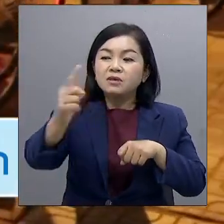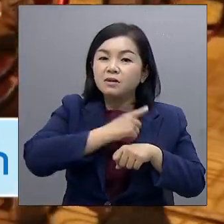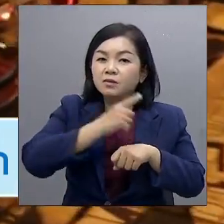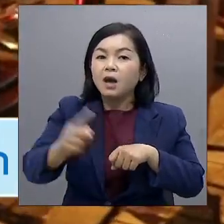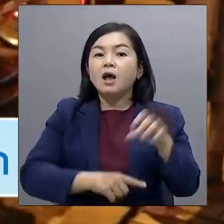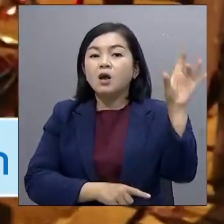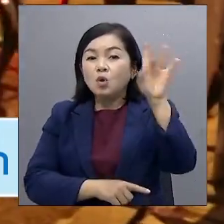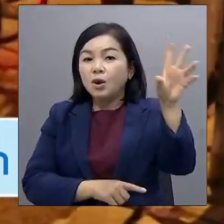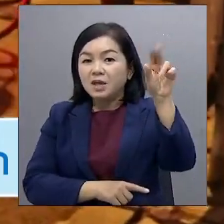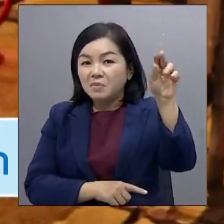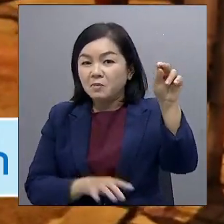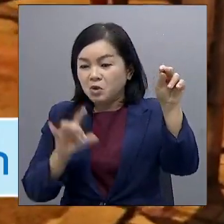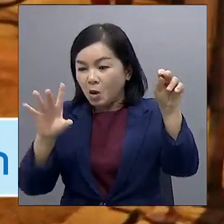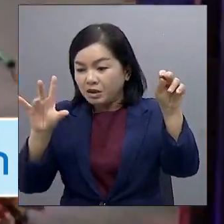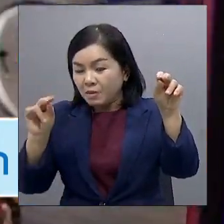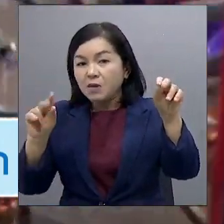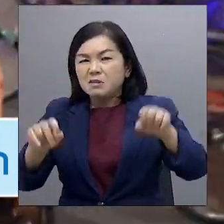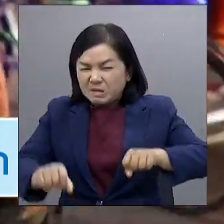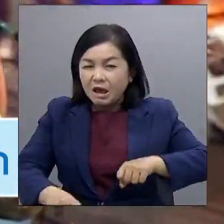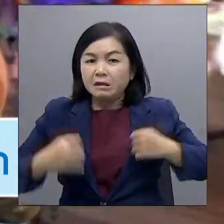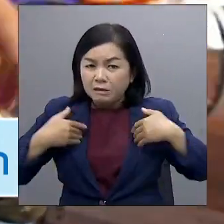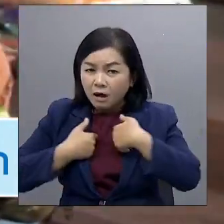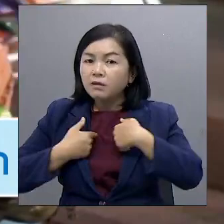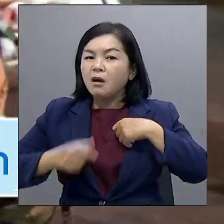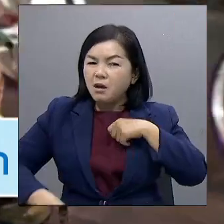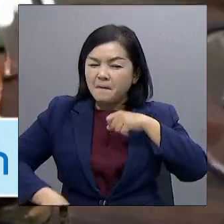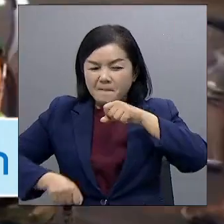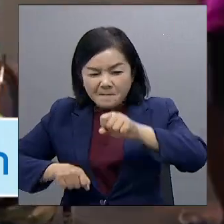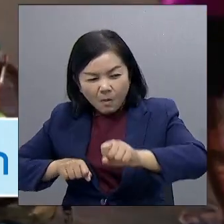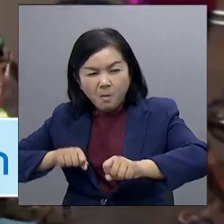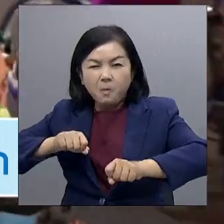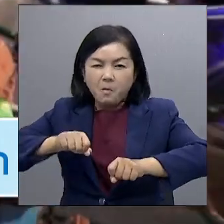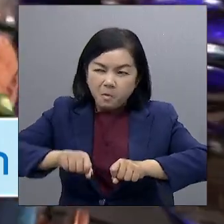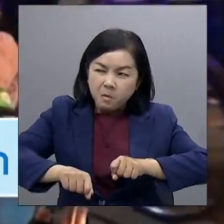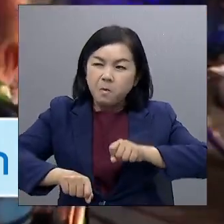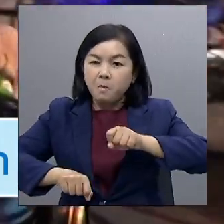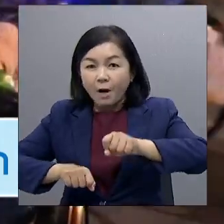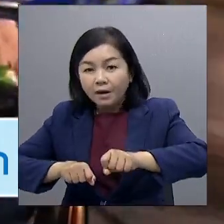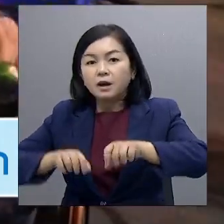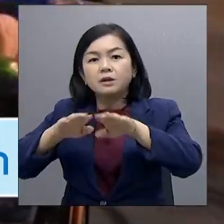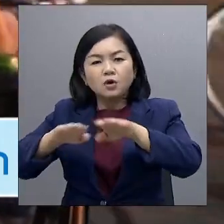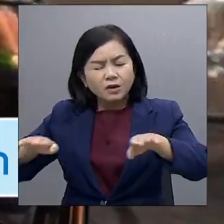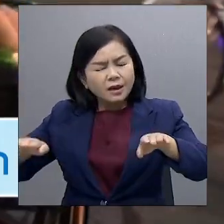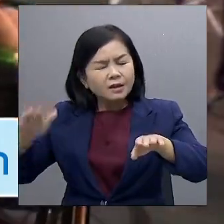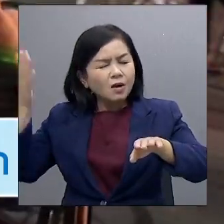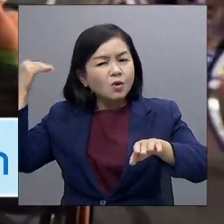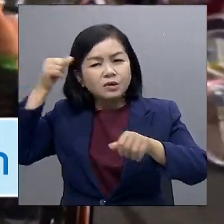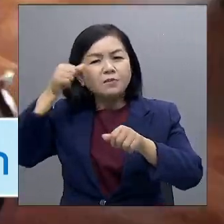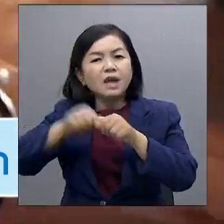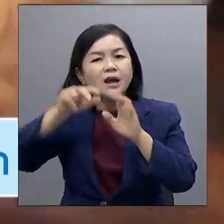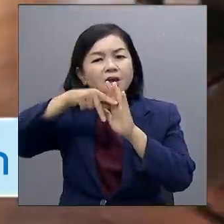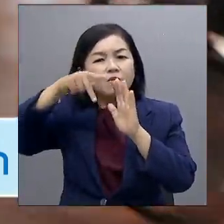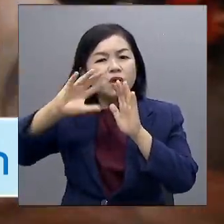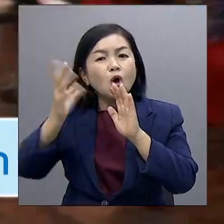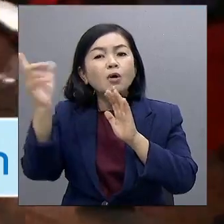ละ 130บาทแรงคนนะคุณผู้ชมมันไม่ง่ายเลยอ่ะสมัยผมอยู่พิษโลกตอนเด็กเนี่ยคือถ้าจะเยอะจริงๆต้องแถว